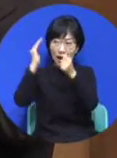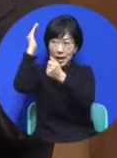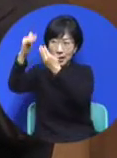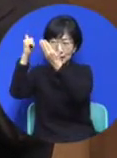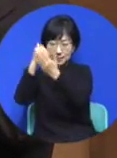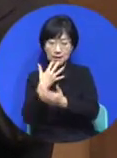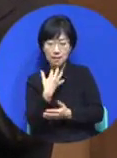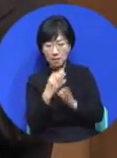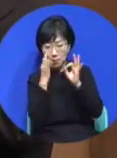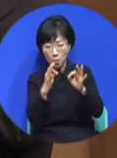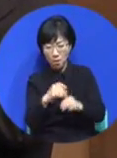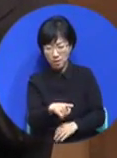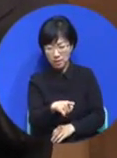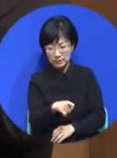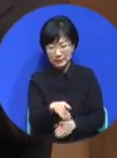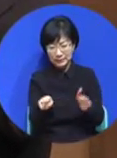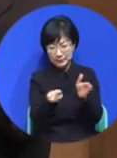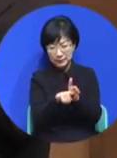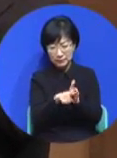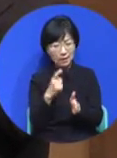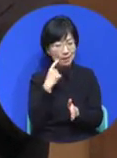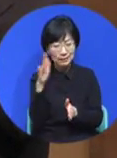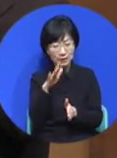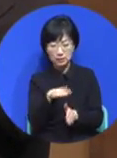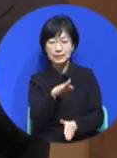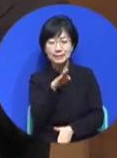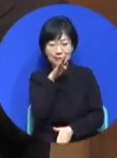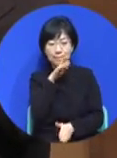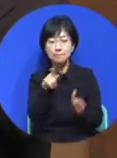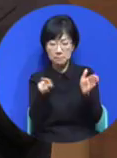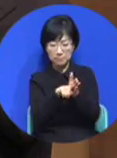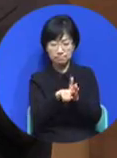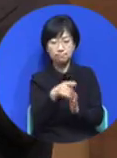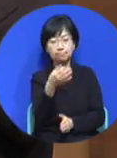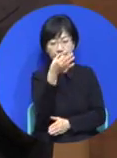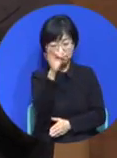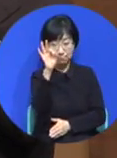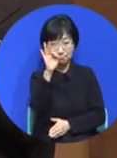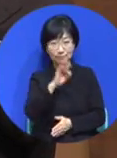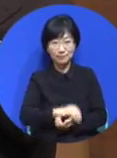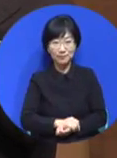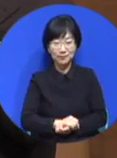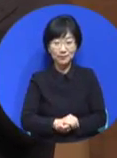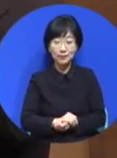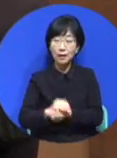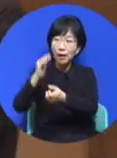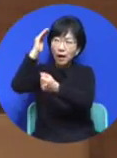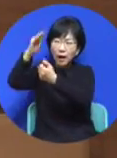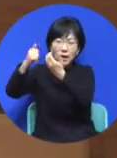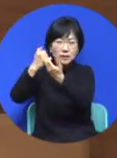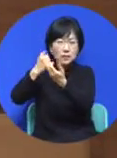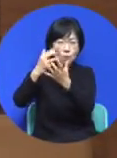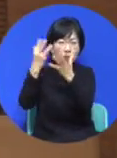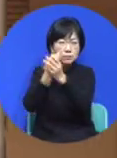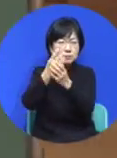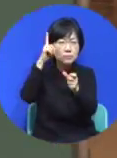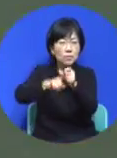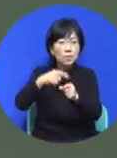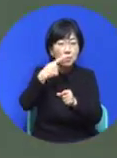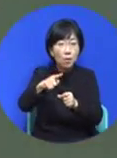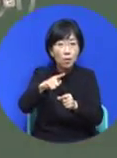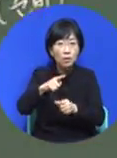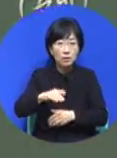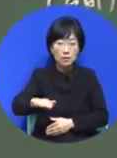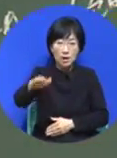Why? Because now God knew that Abraham had the correct faith. 절대 목표는 뭐냐? 여러분이 허감에 지지 않도록 진짜 믿음